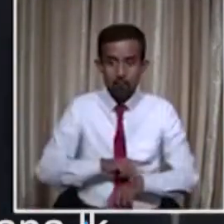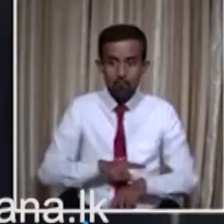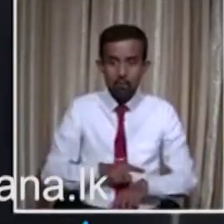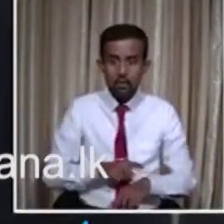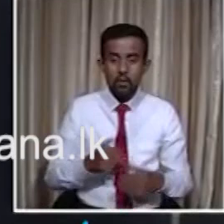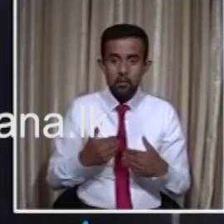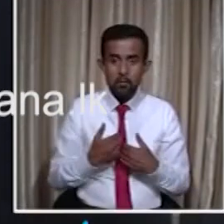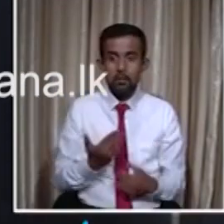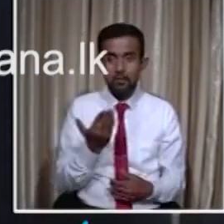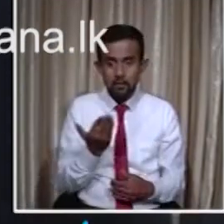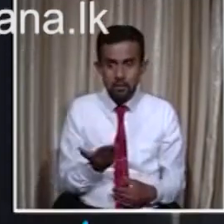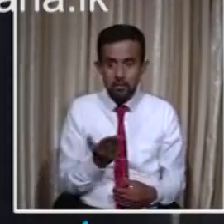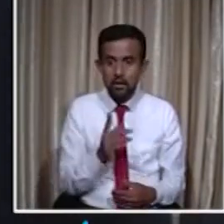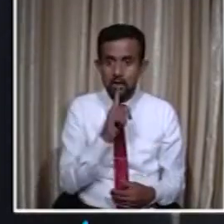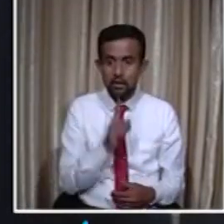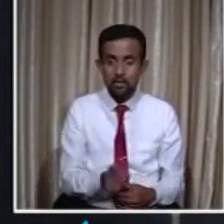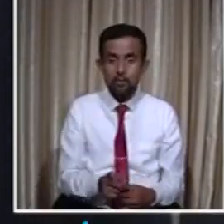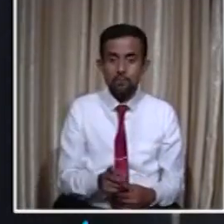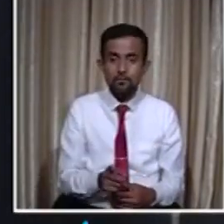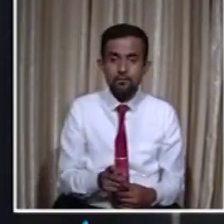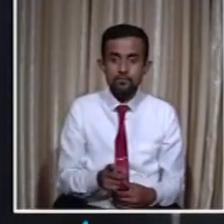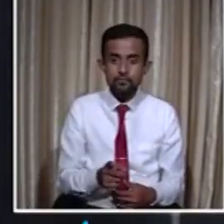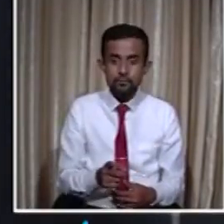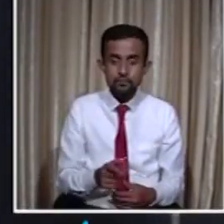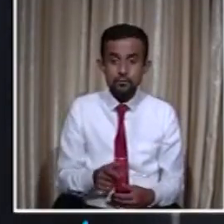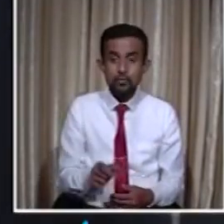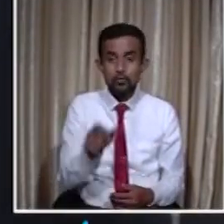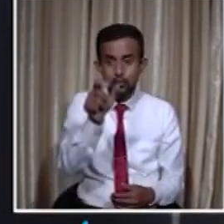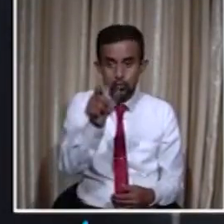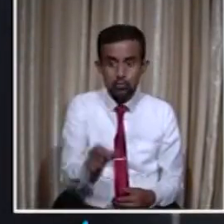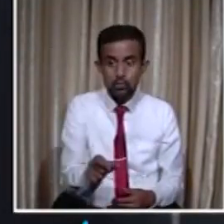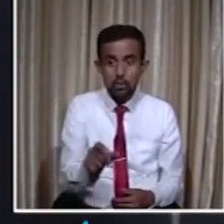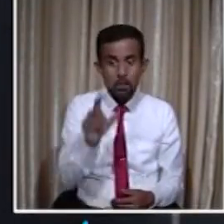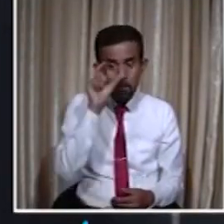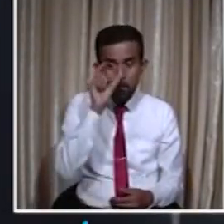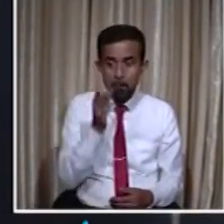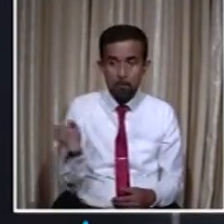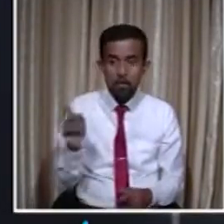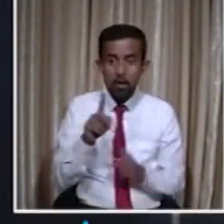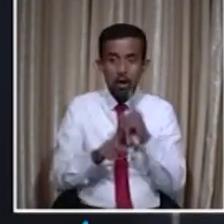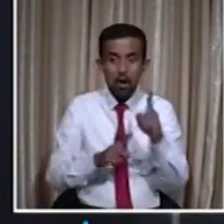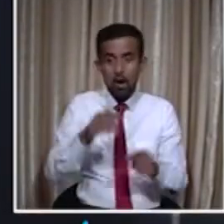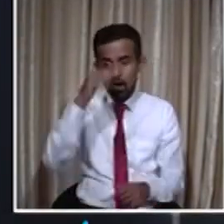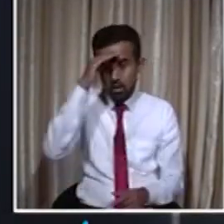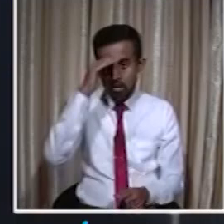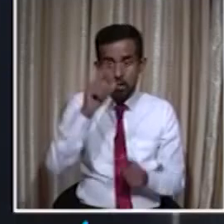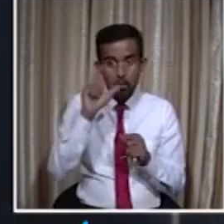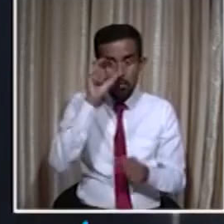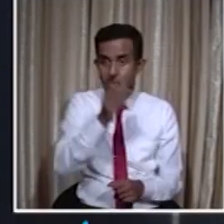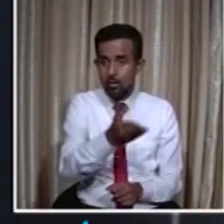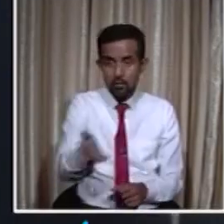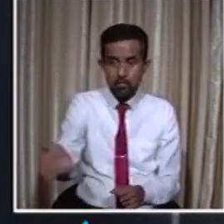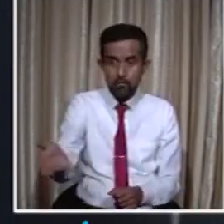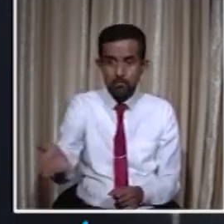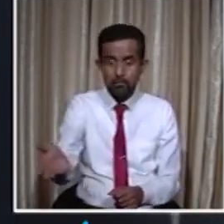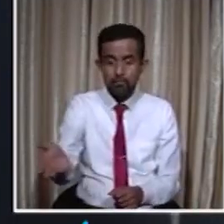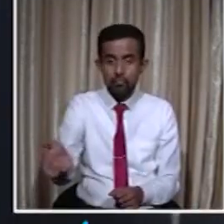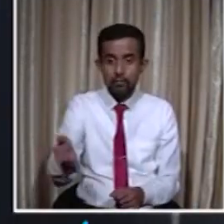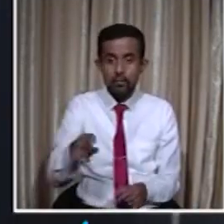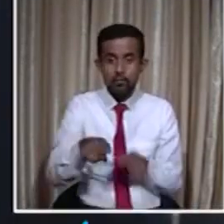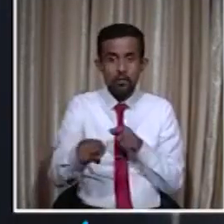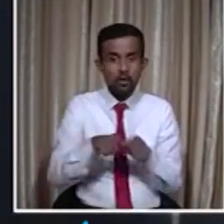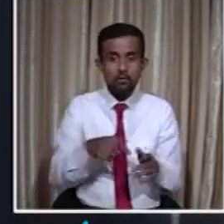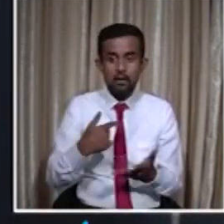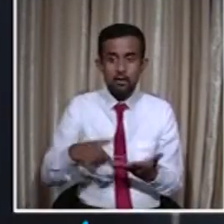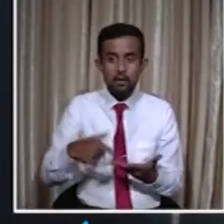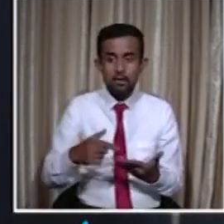මට ඉල්ලන්න තියෙන්නේ කරුණා කරලා ඔබතුමාගේ අවධානය, මේ ගරු කතානායකතුමාගේ අවධානය යොමු කරලා මේ වගේ දේවල්